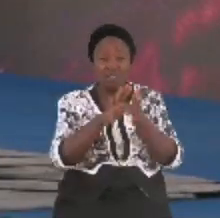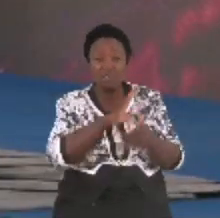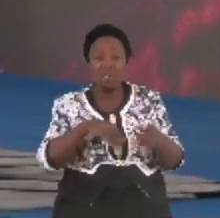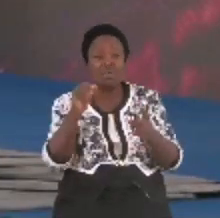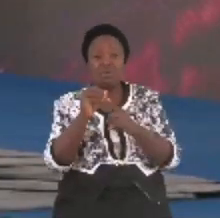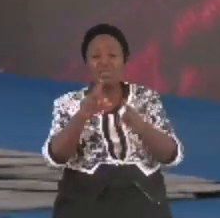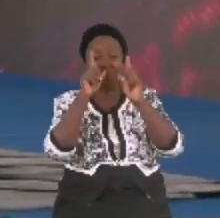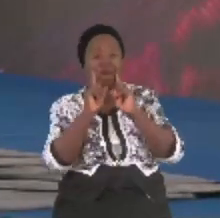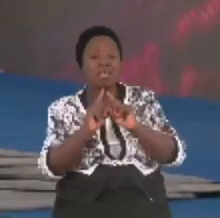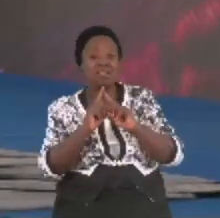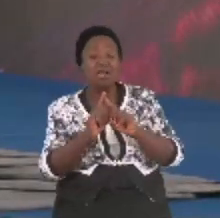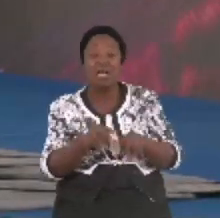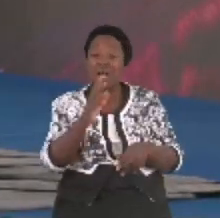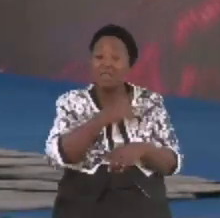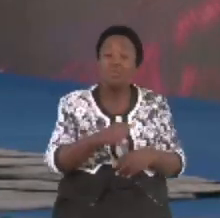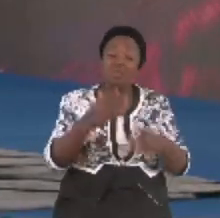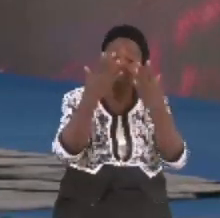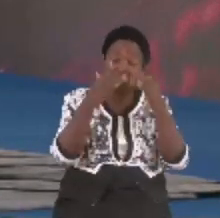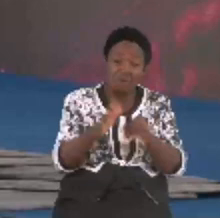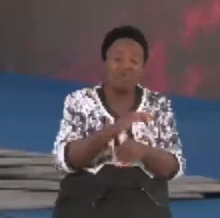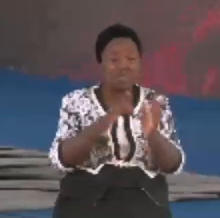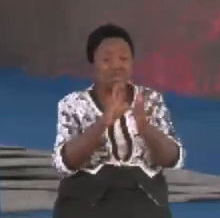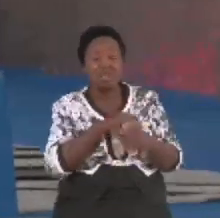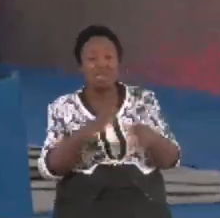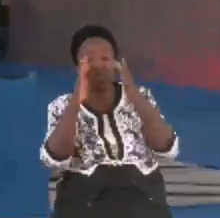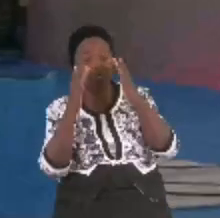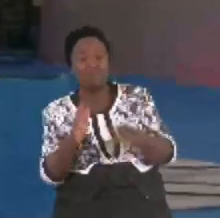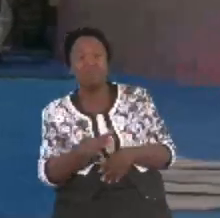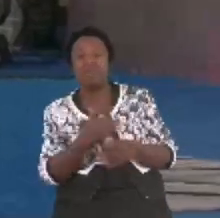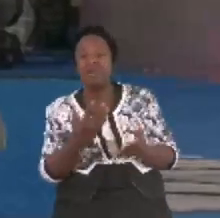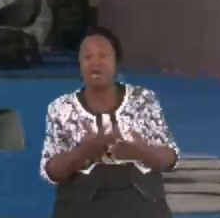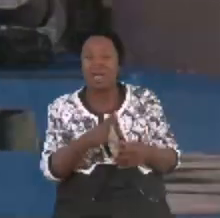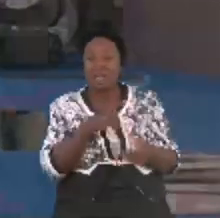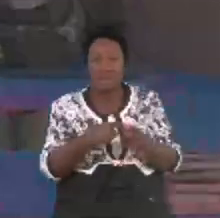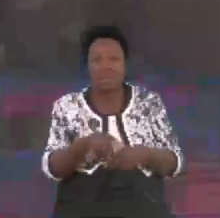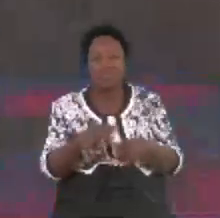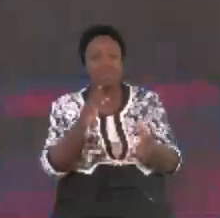cette tombe. Et Jésus a pleuré.